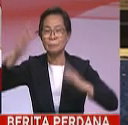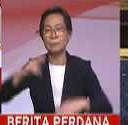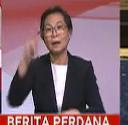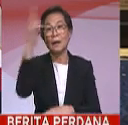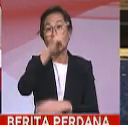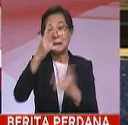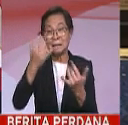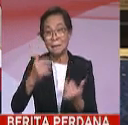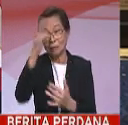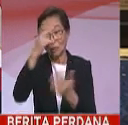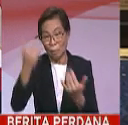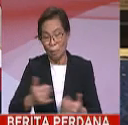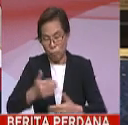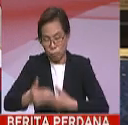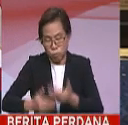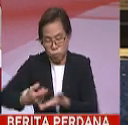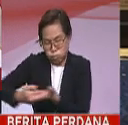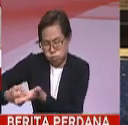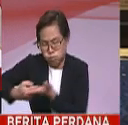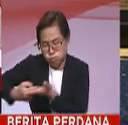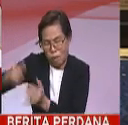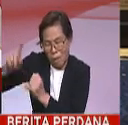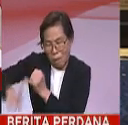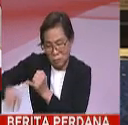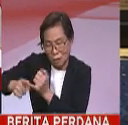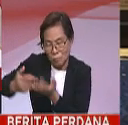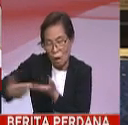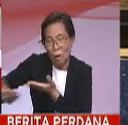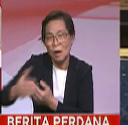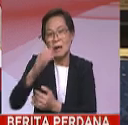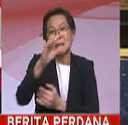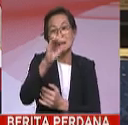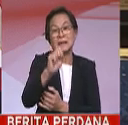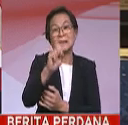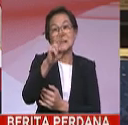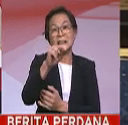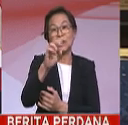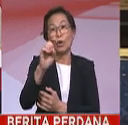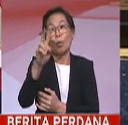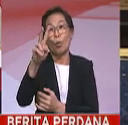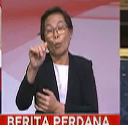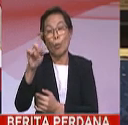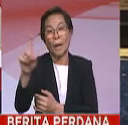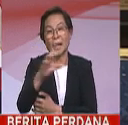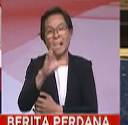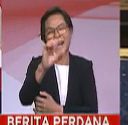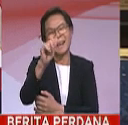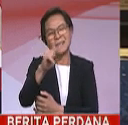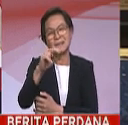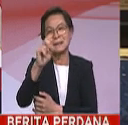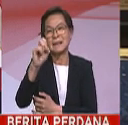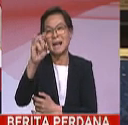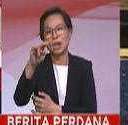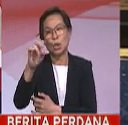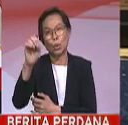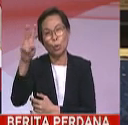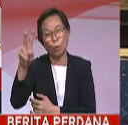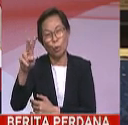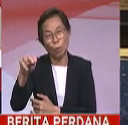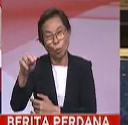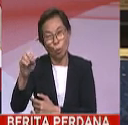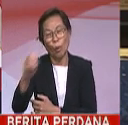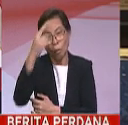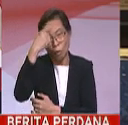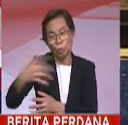Kerajaan juga sedang dalam proses rundingan akhir dengan Sinovac, CanSino dan Gamaleya bagi